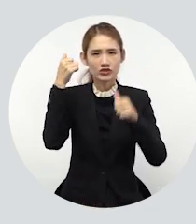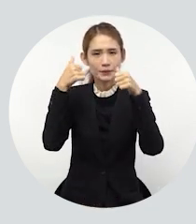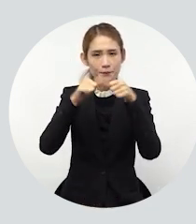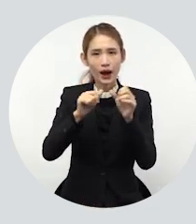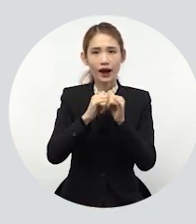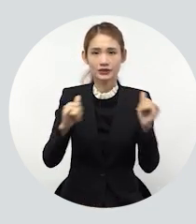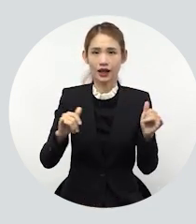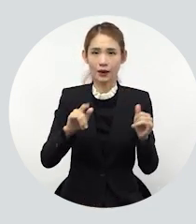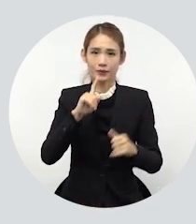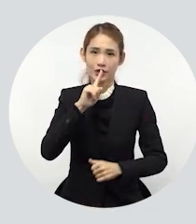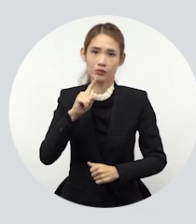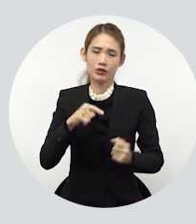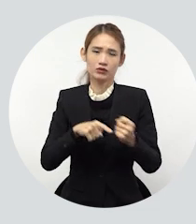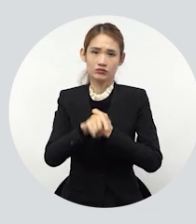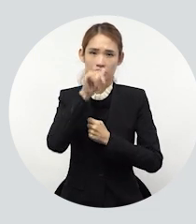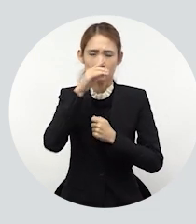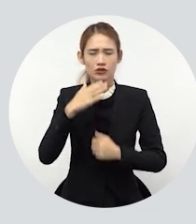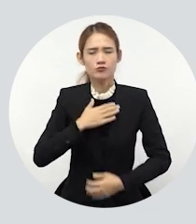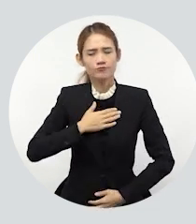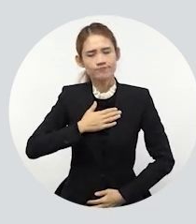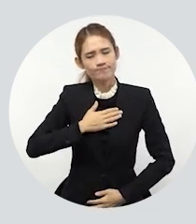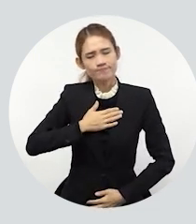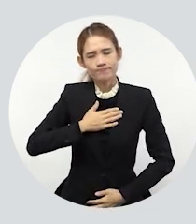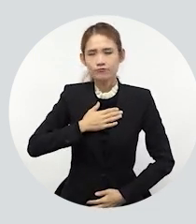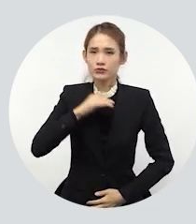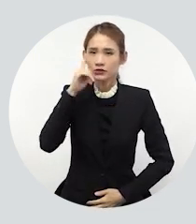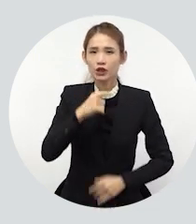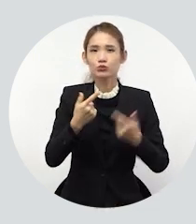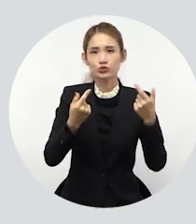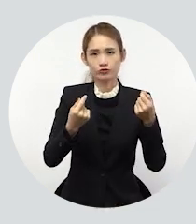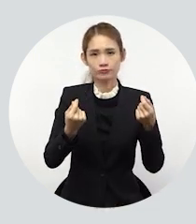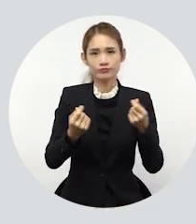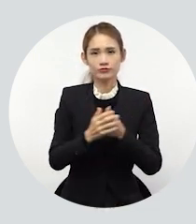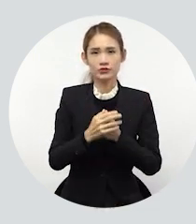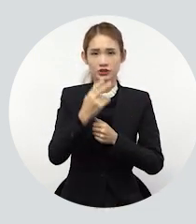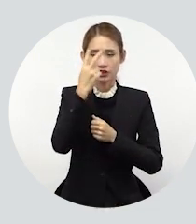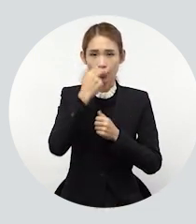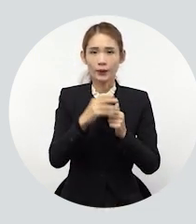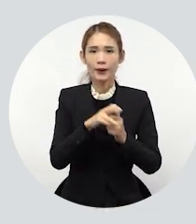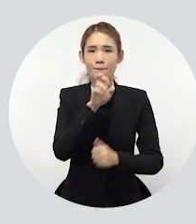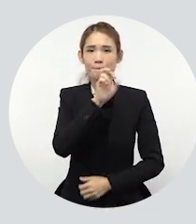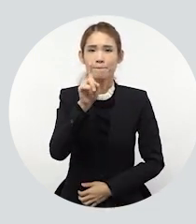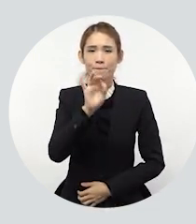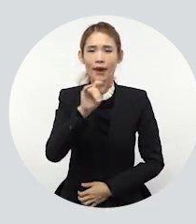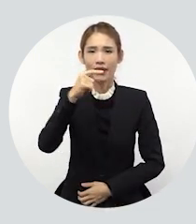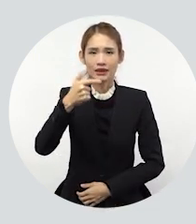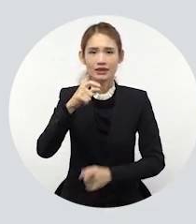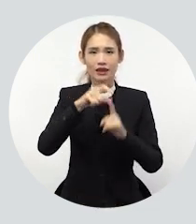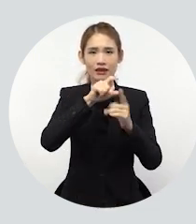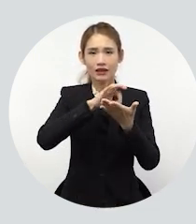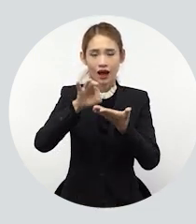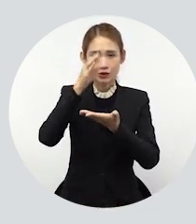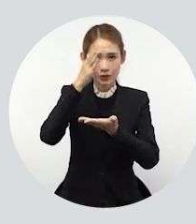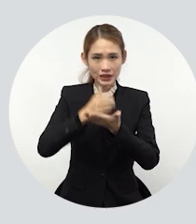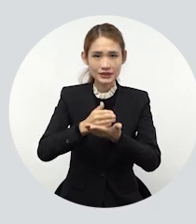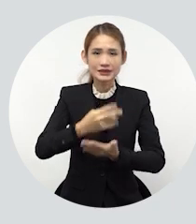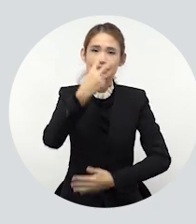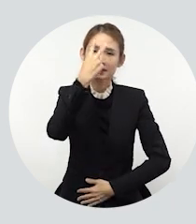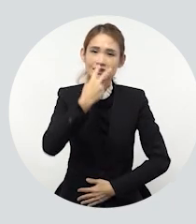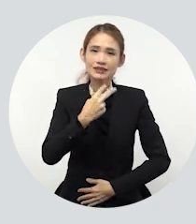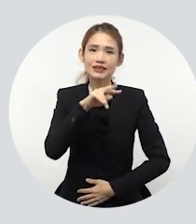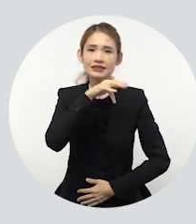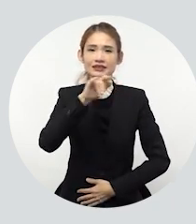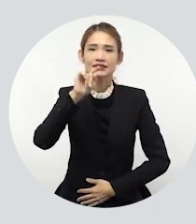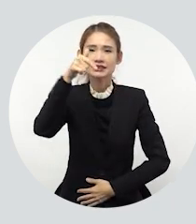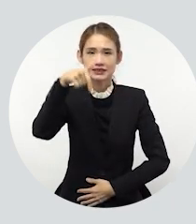망한 사람이 되기 때문에 기분이 상당히 나쁘죠. 그렇죠. 그렇기 때문에 맹인이라는 표현보다는 시각장애인이라는